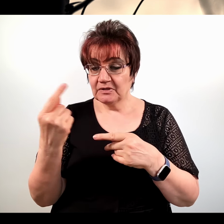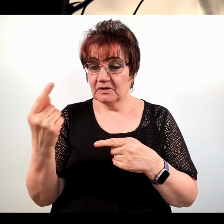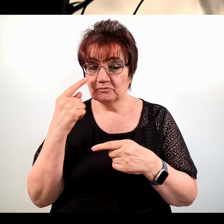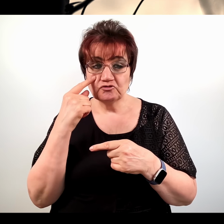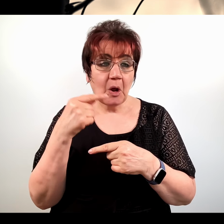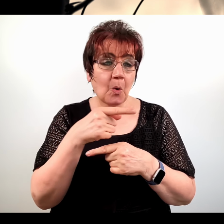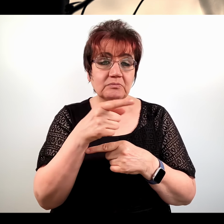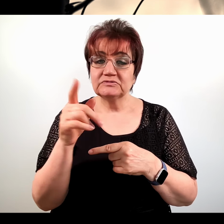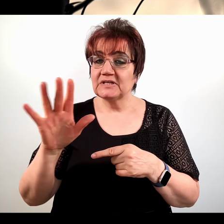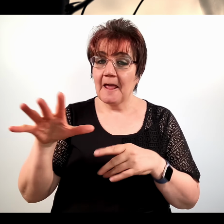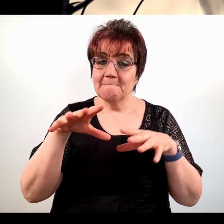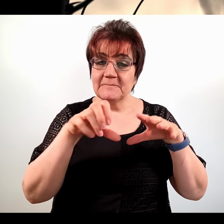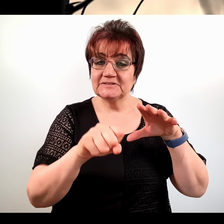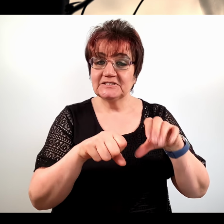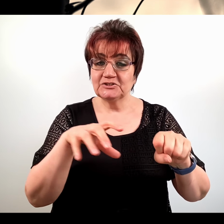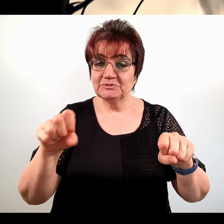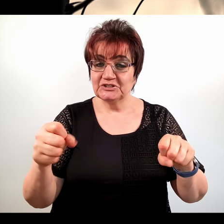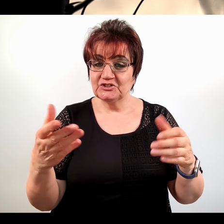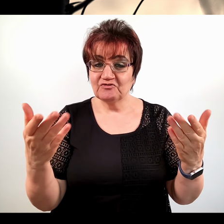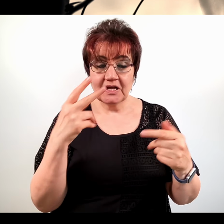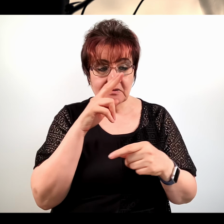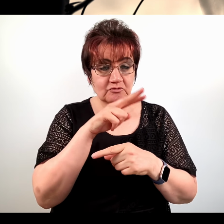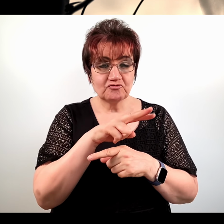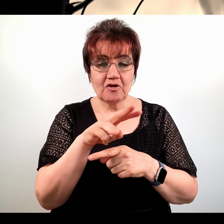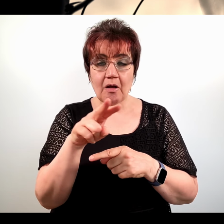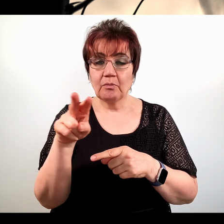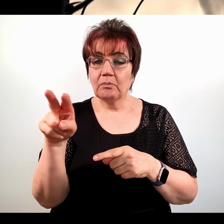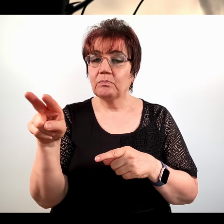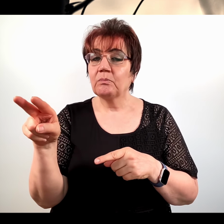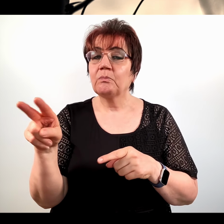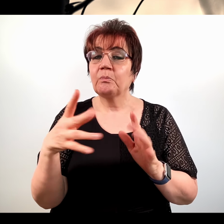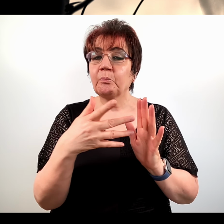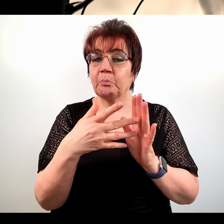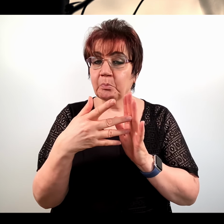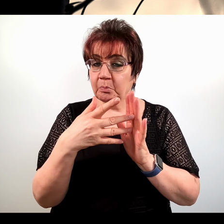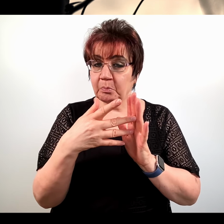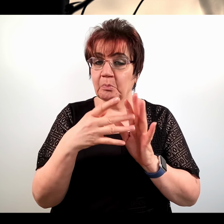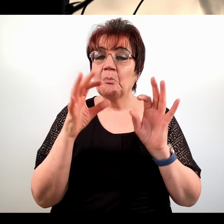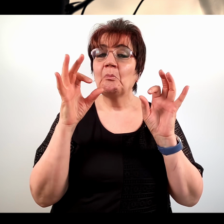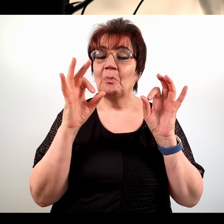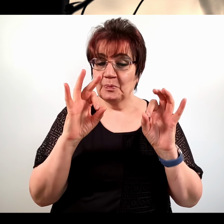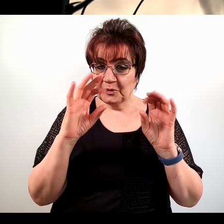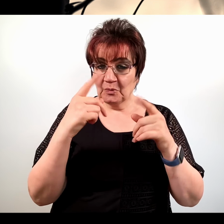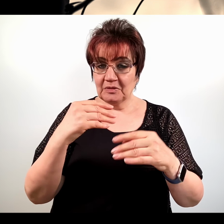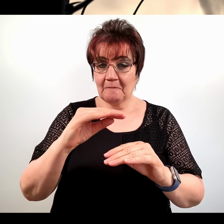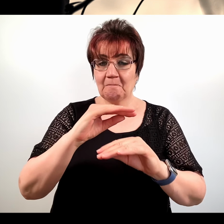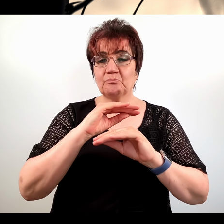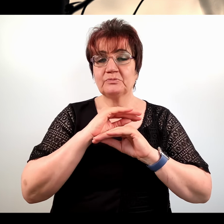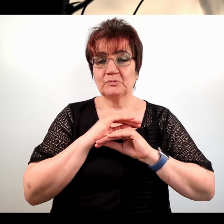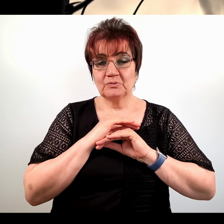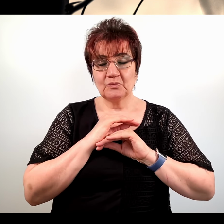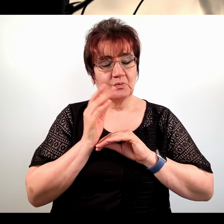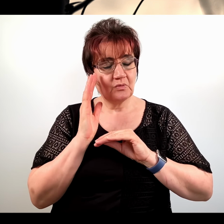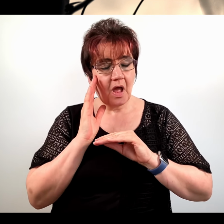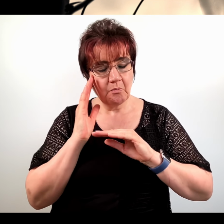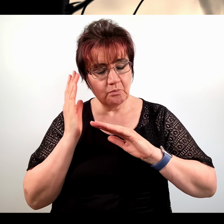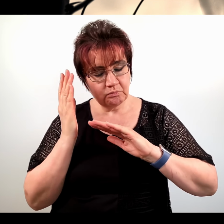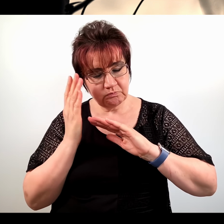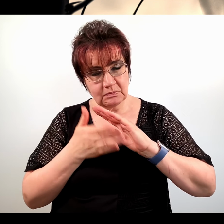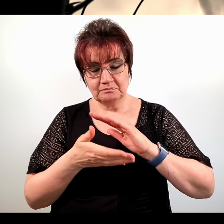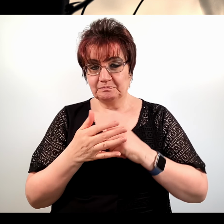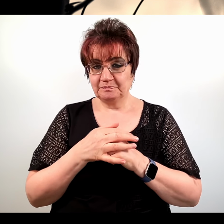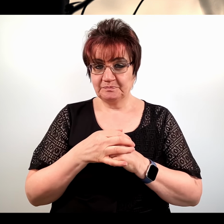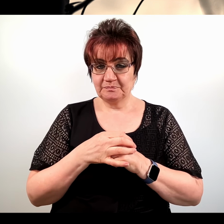und sein Gut, um dann wohlgefällig ins Bett zu gehen und einen traumlosen Schlaf zu schlafen.